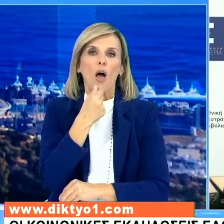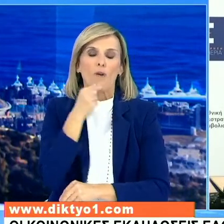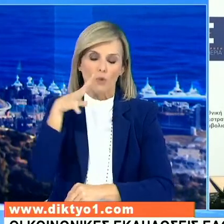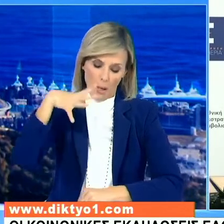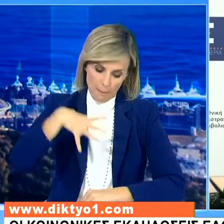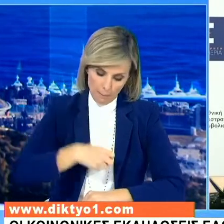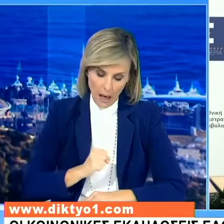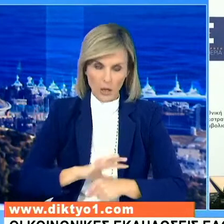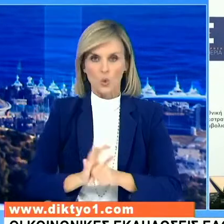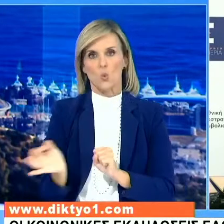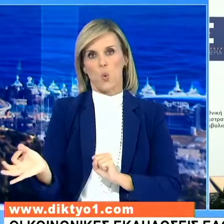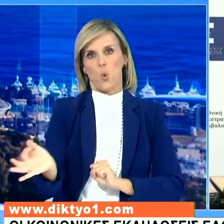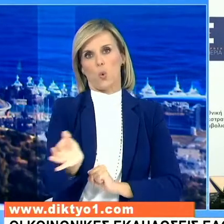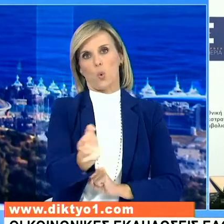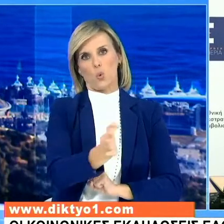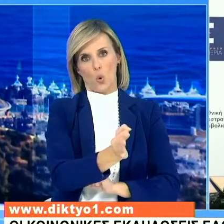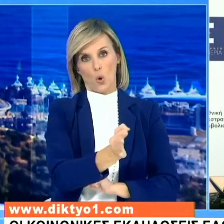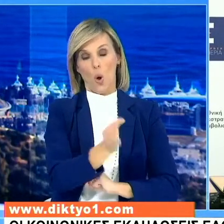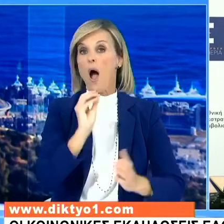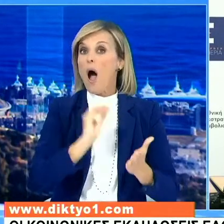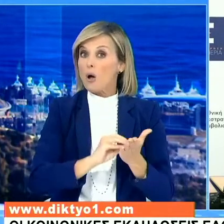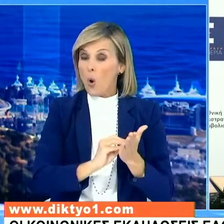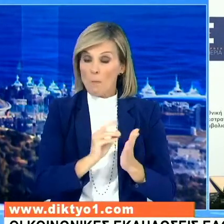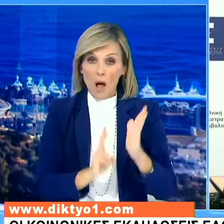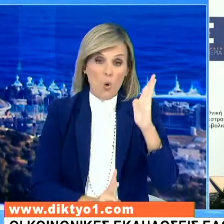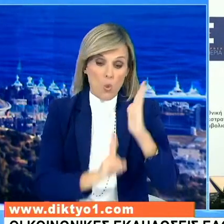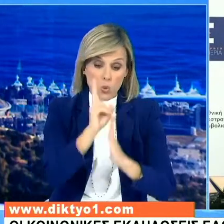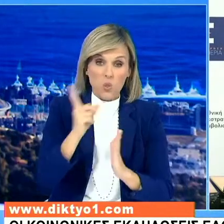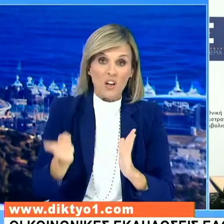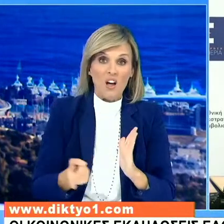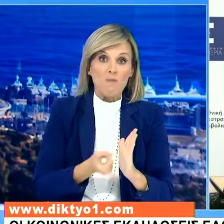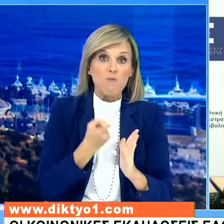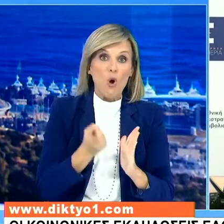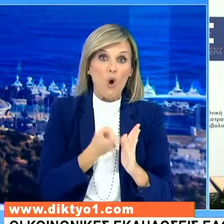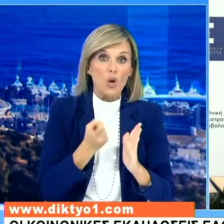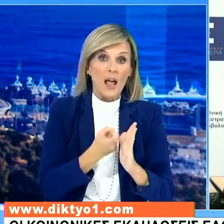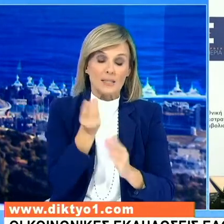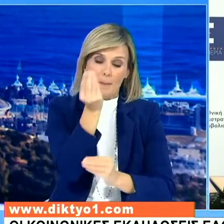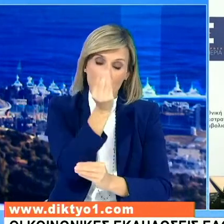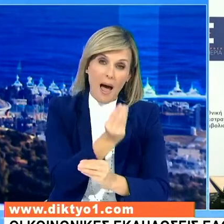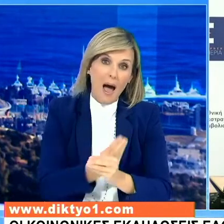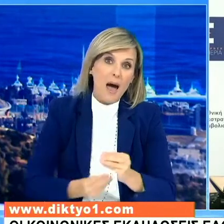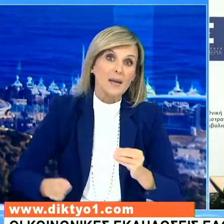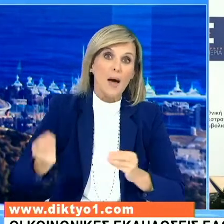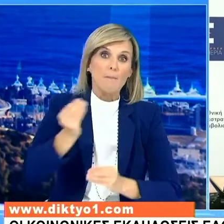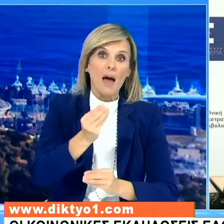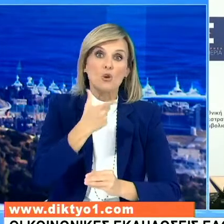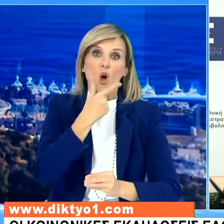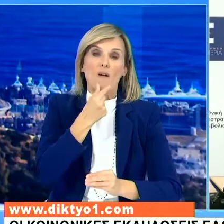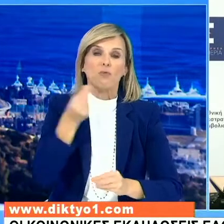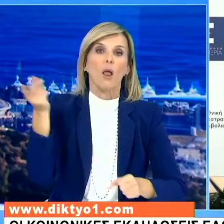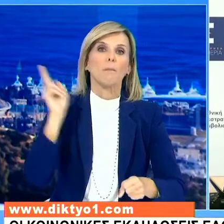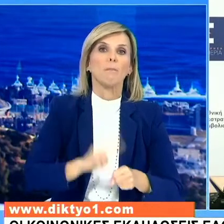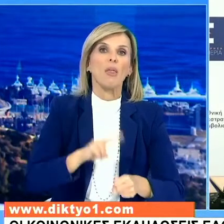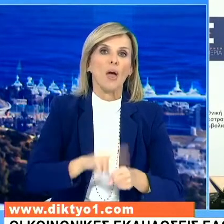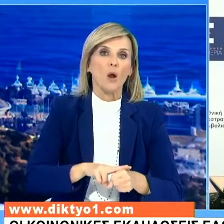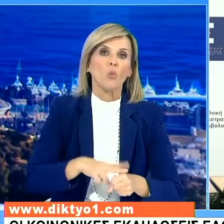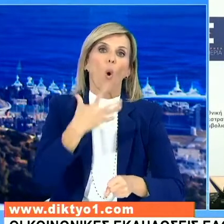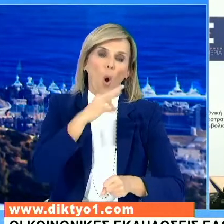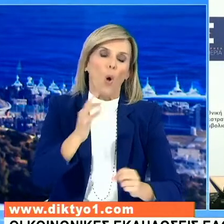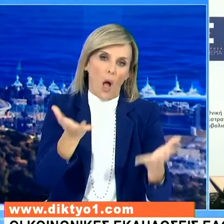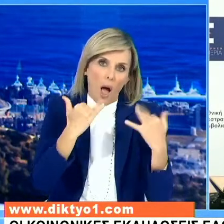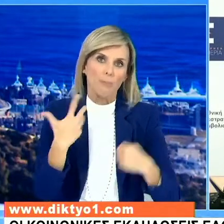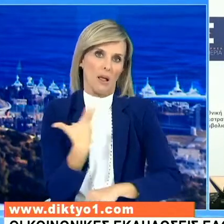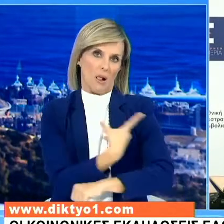12 φορές μεγαλύτερο κίνδυνο να χάσουν τη ζωή τους σε σχέση με συμπολίτες τους ίδιας ηλικίας που έχουν πλήρως εμβολιαστεί.